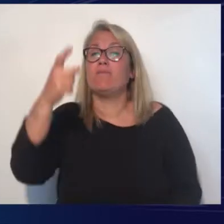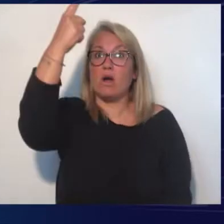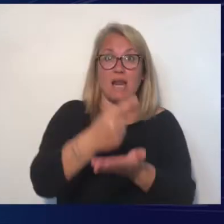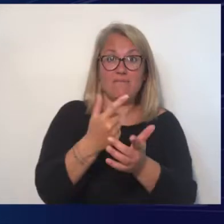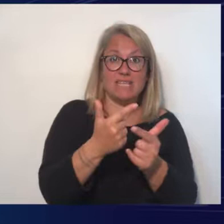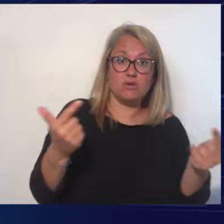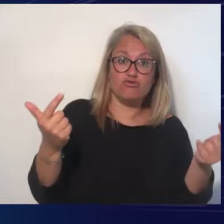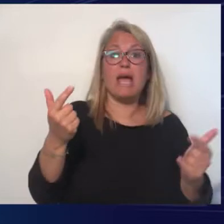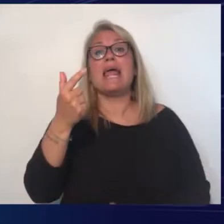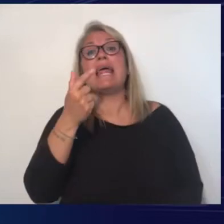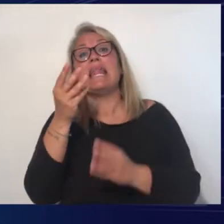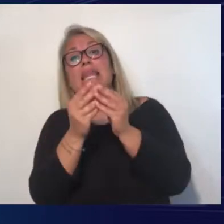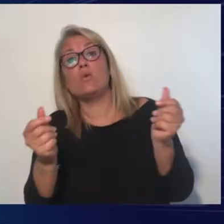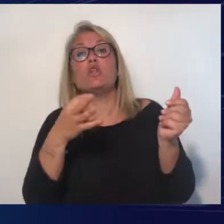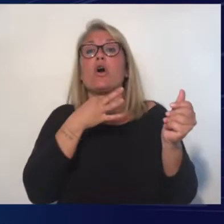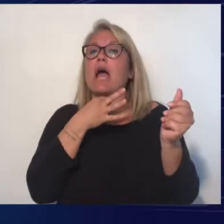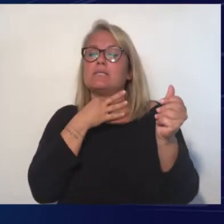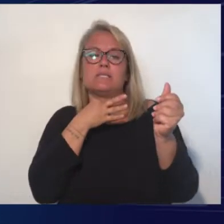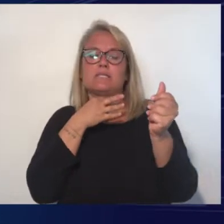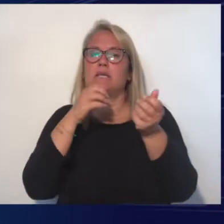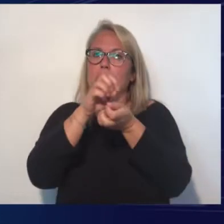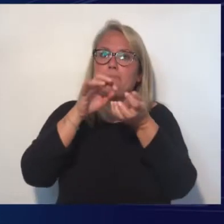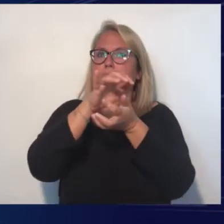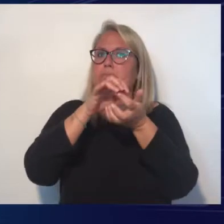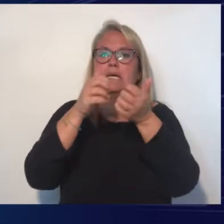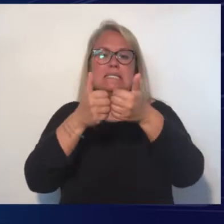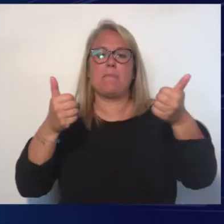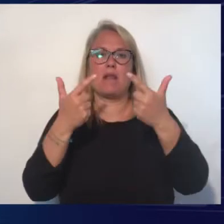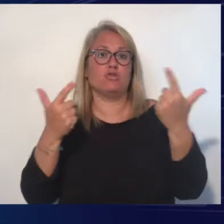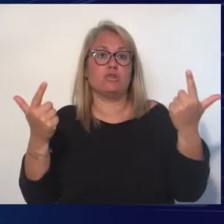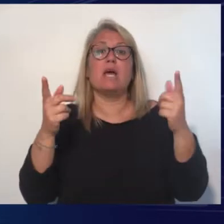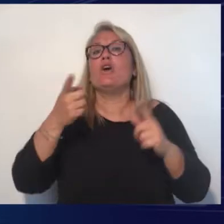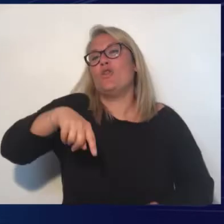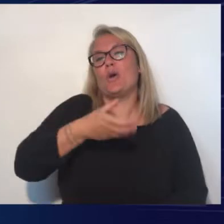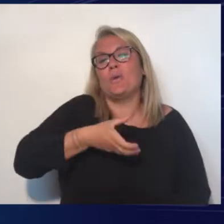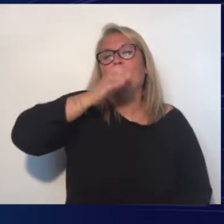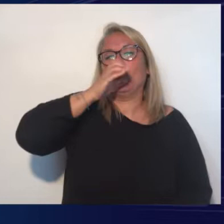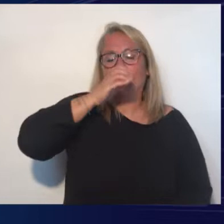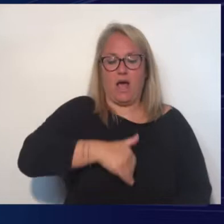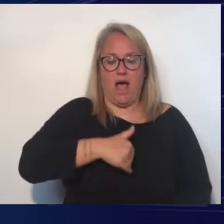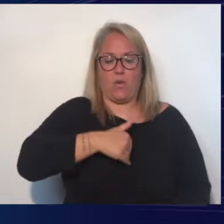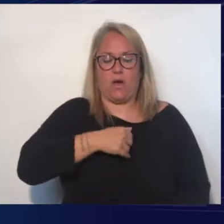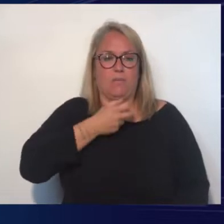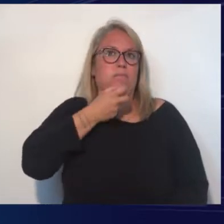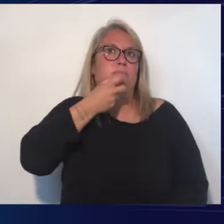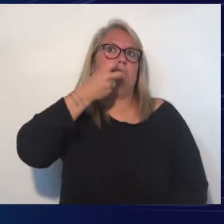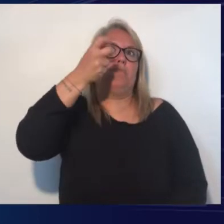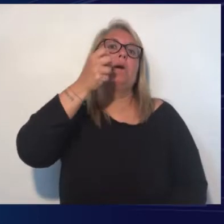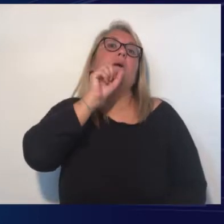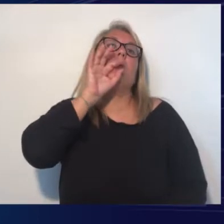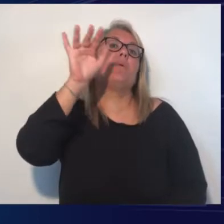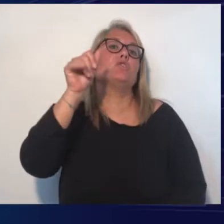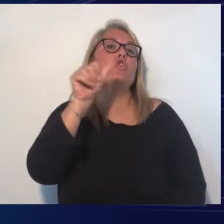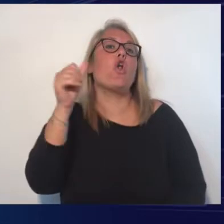riesce a separarsi dal gas. Come se bevessimo un'acqua frizzante, il rutto emane solo, emette solo il gas.